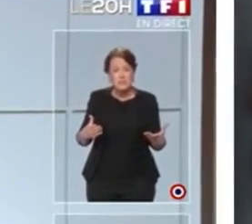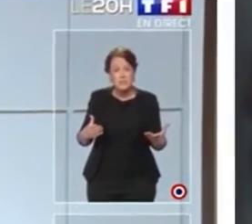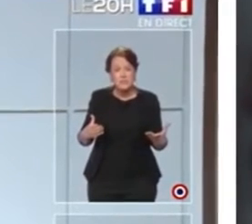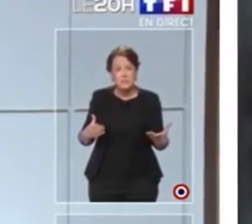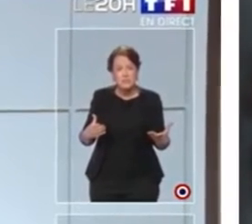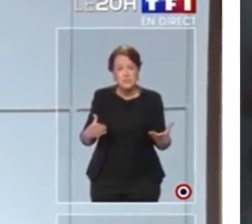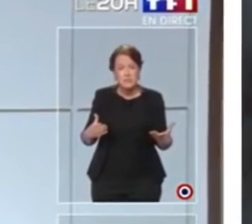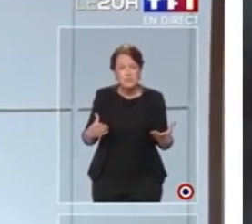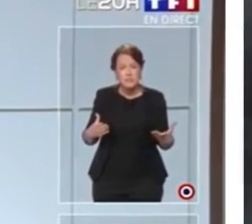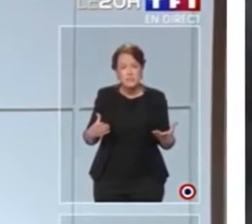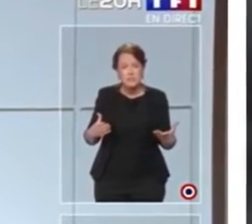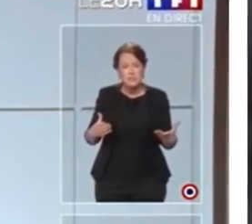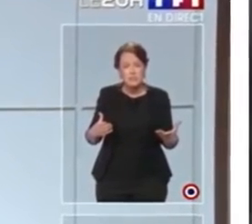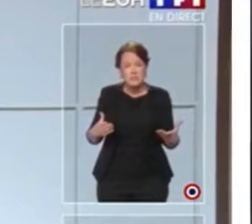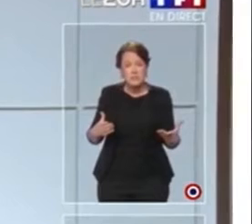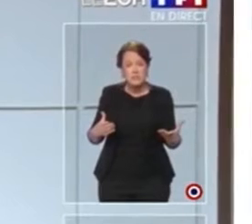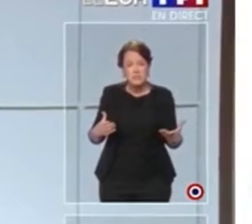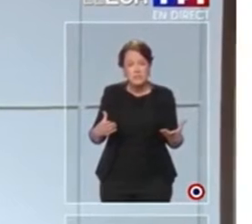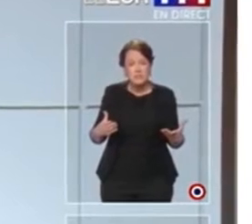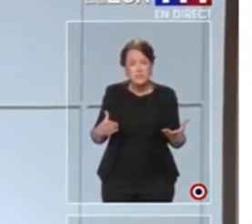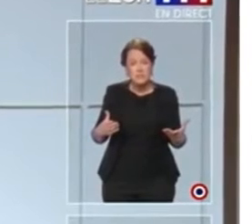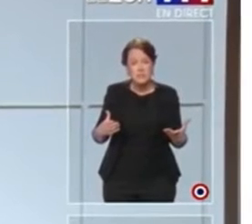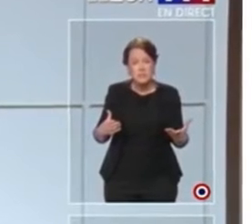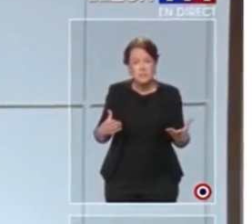24,7% de la cible commerciale.